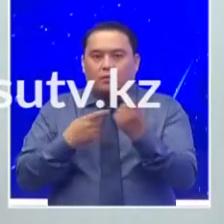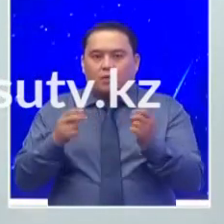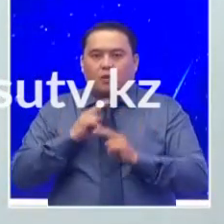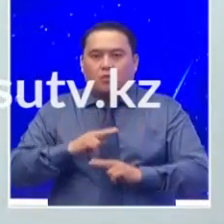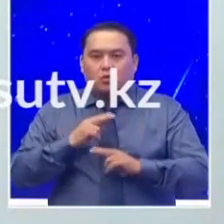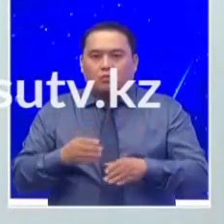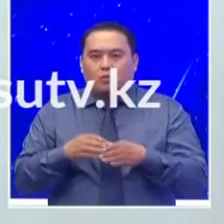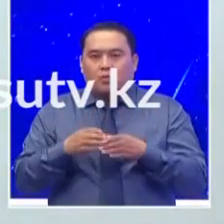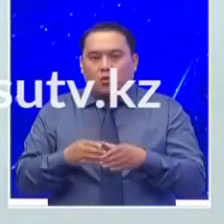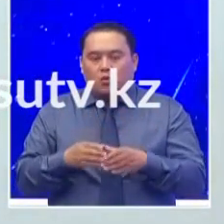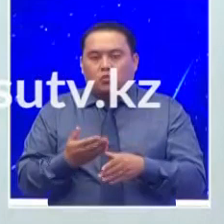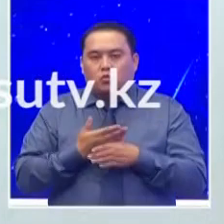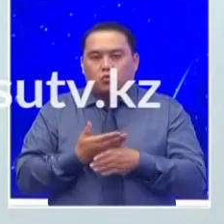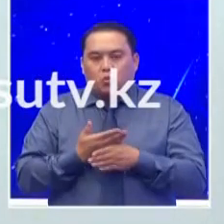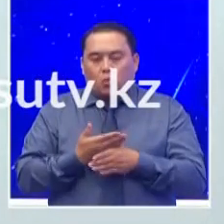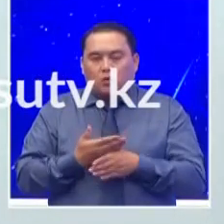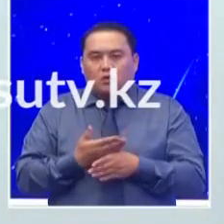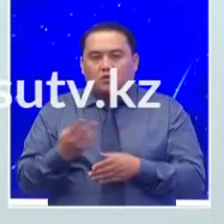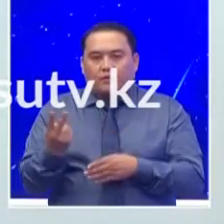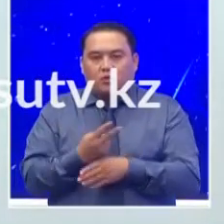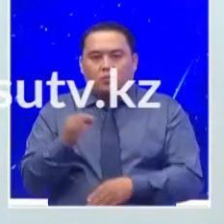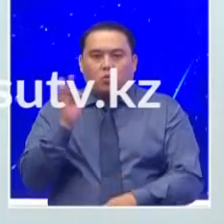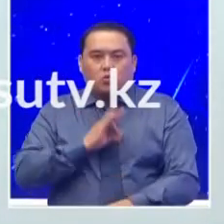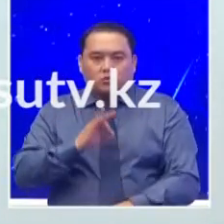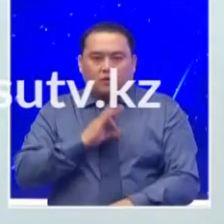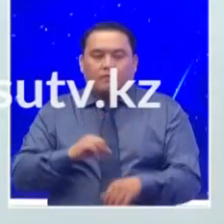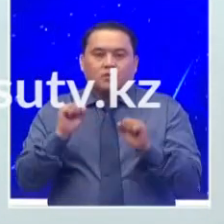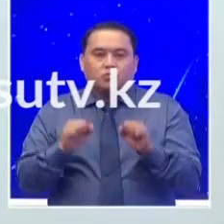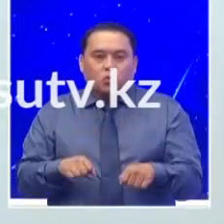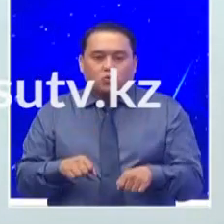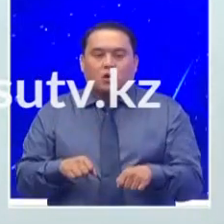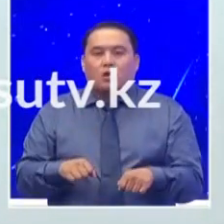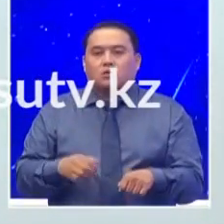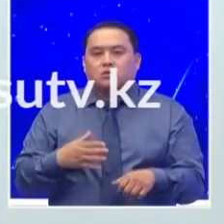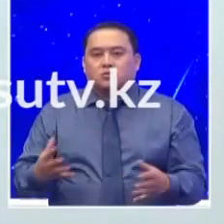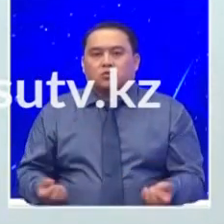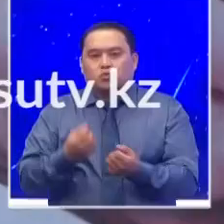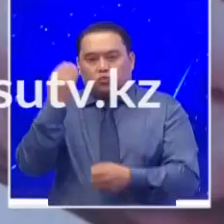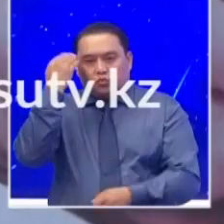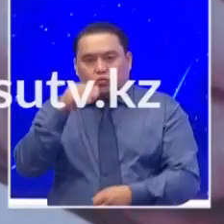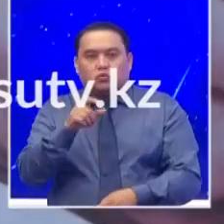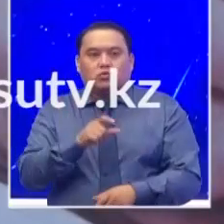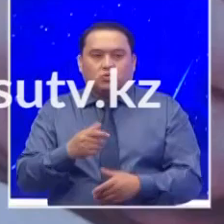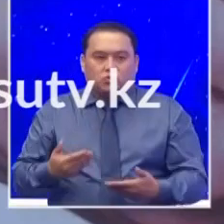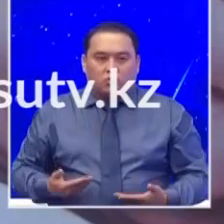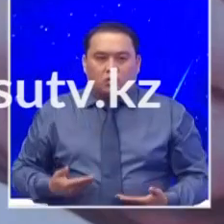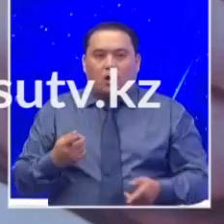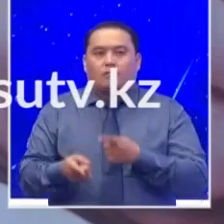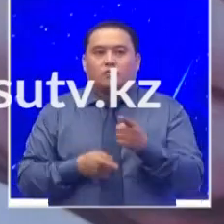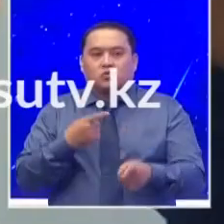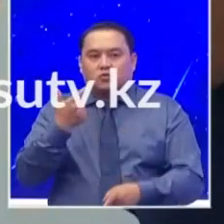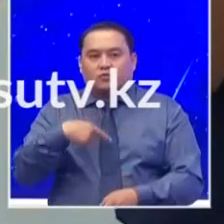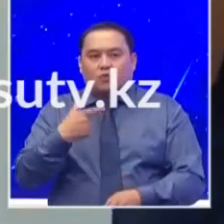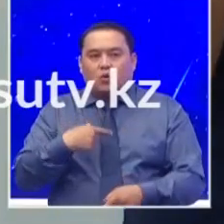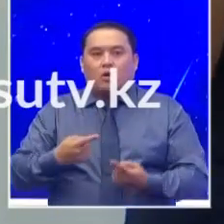работу и помогаем найти доноров. Это ведь двойная польза. Возможность помочь людям, даже спасти чью-то жизнь и в то же время обновить свой